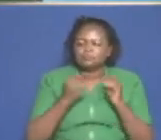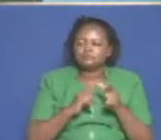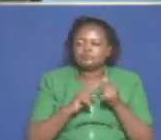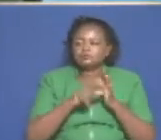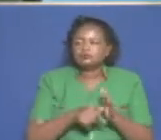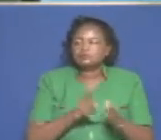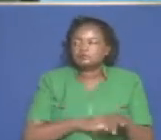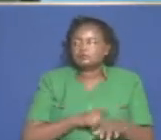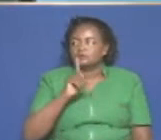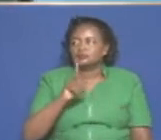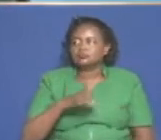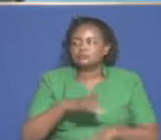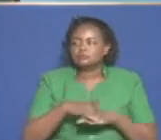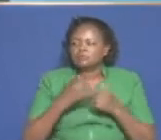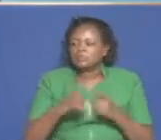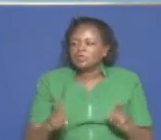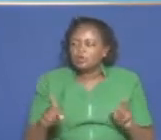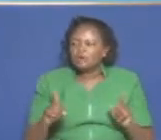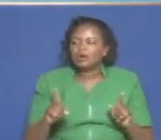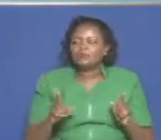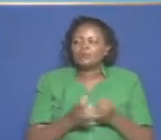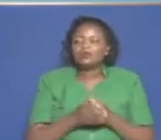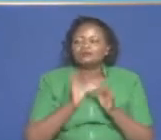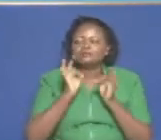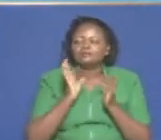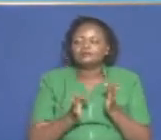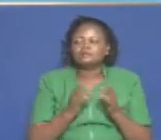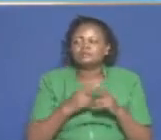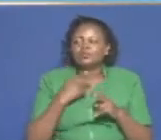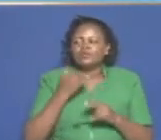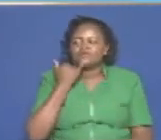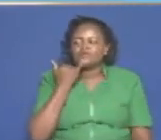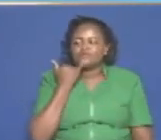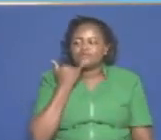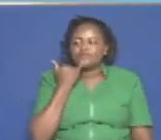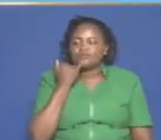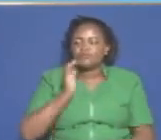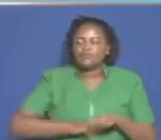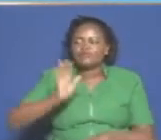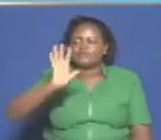Kimombo. Mie naitwa Nancy Okware, mfasiri wa lugha ya ishara ni Susan Fuku. Kwa heri.